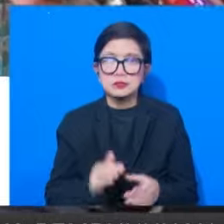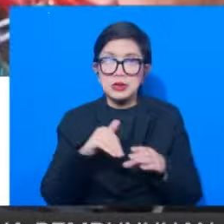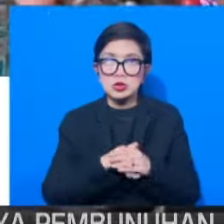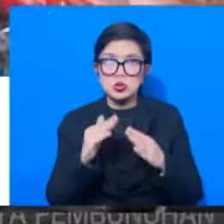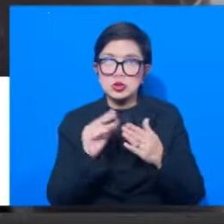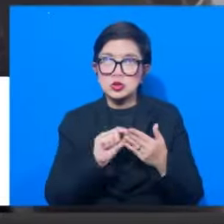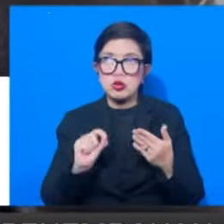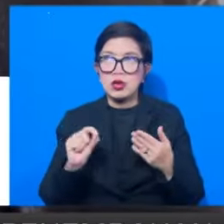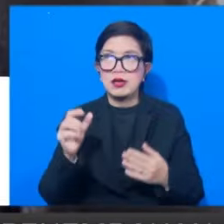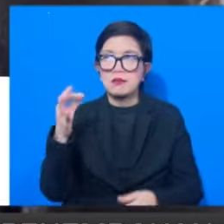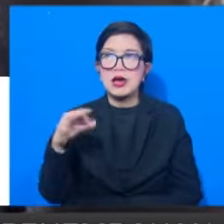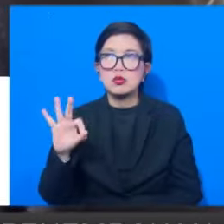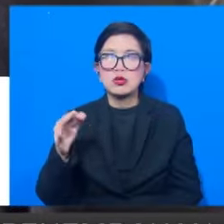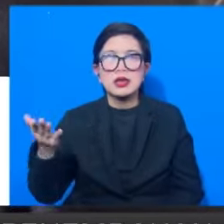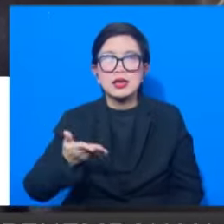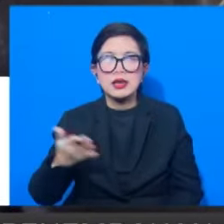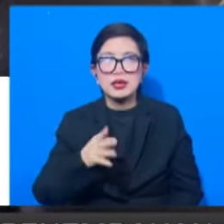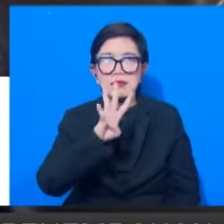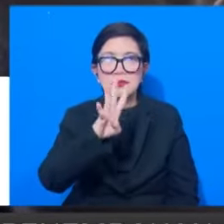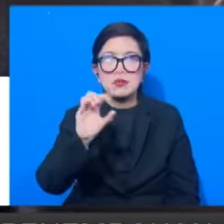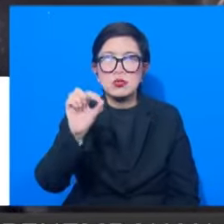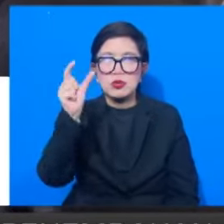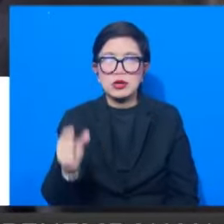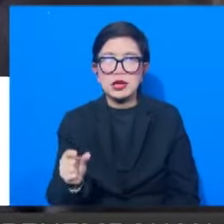pangkas rambut bisa melayani 40 orang dengan